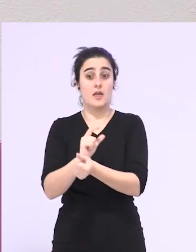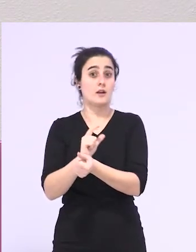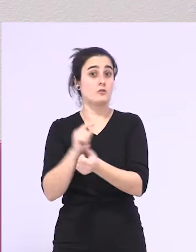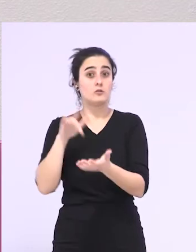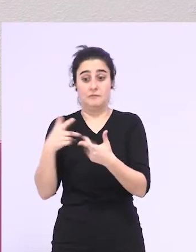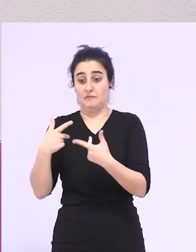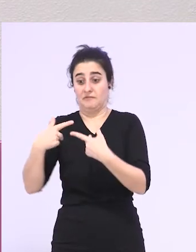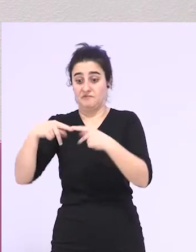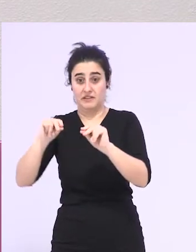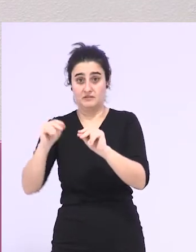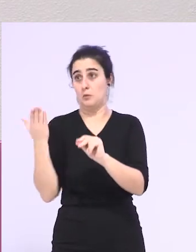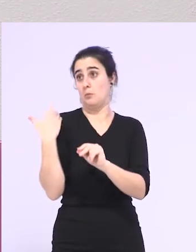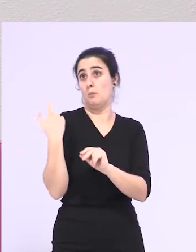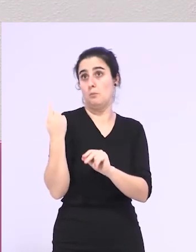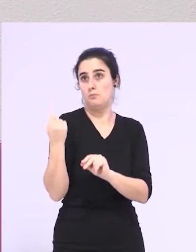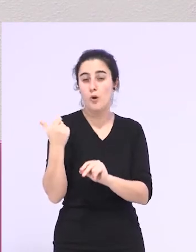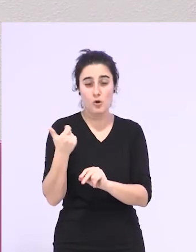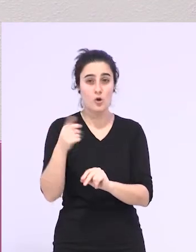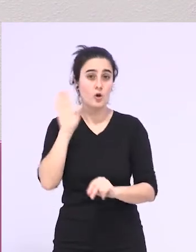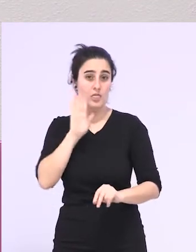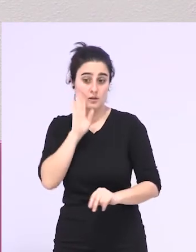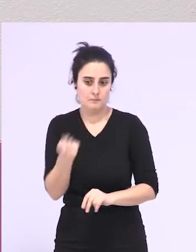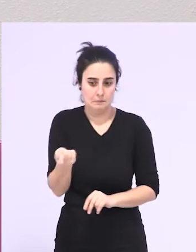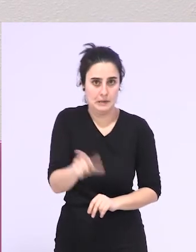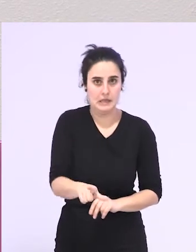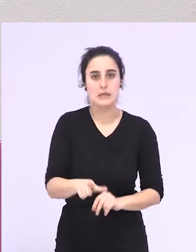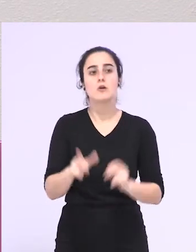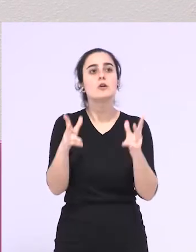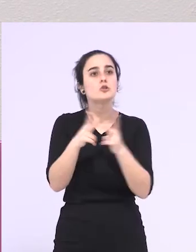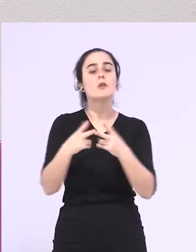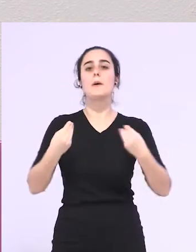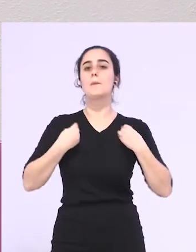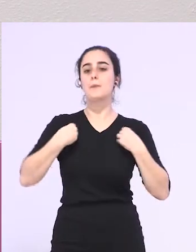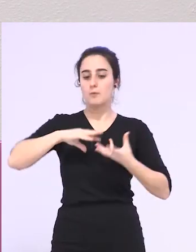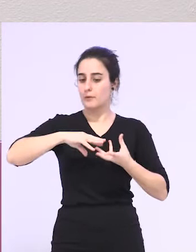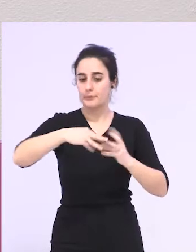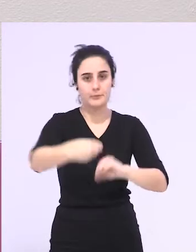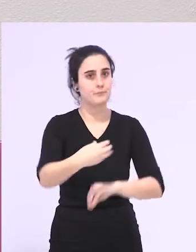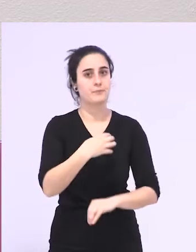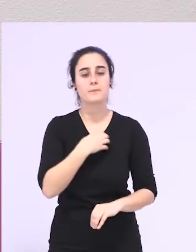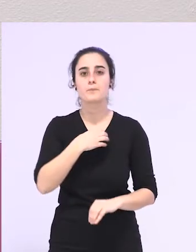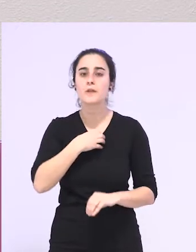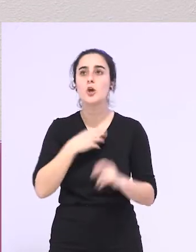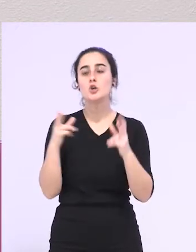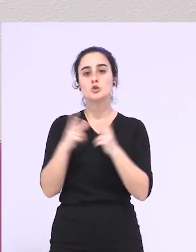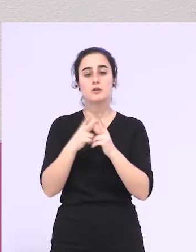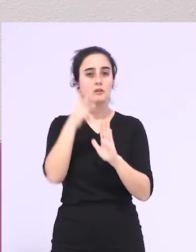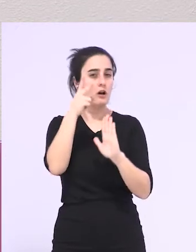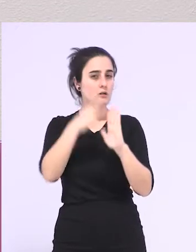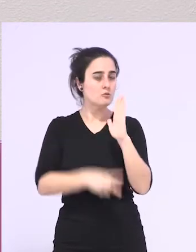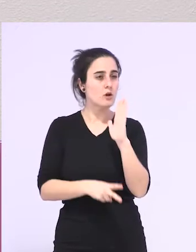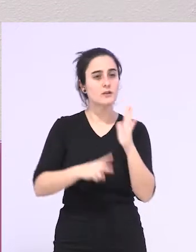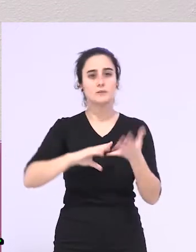batengatik, etzen agai, bizitza sozialean egokitzeko, gizarteko arauetan gaizki moldatzen